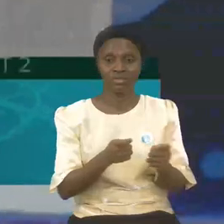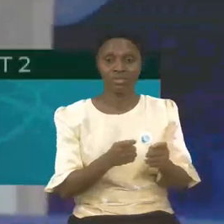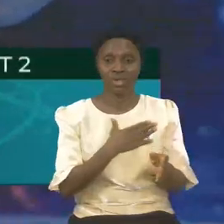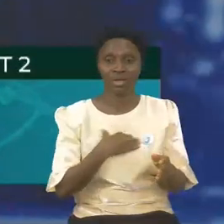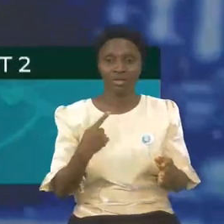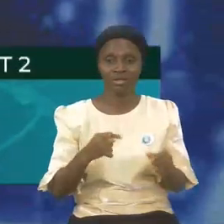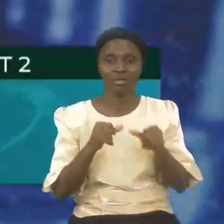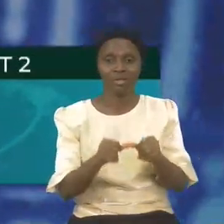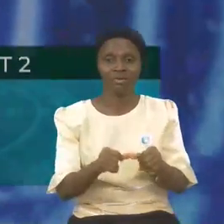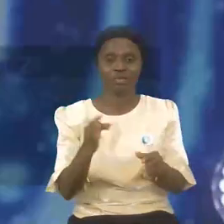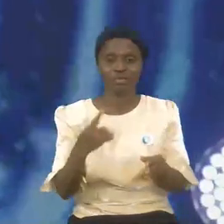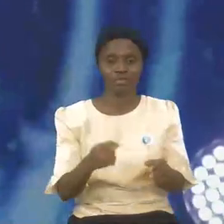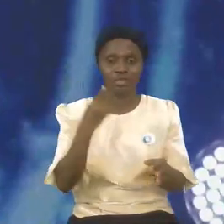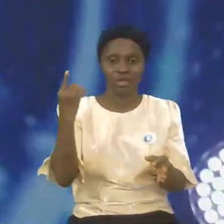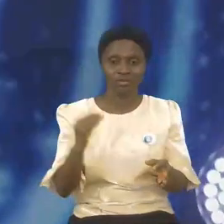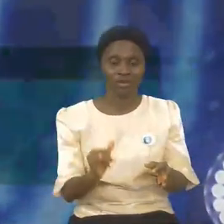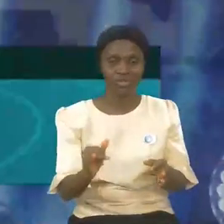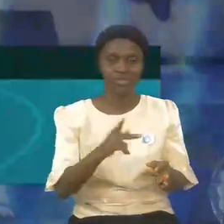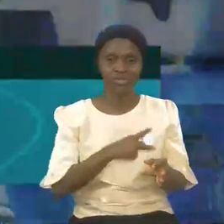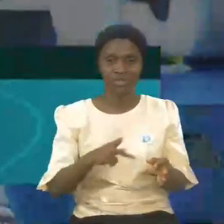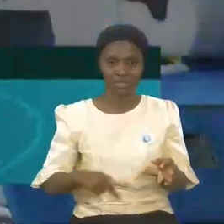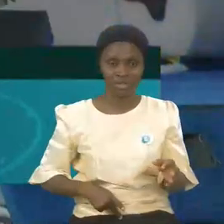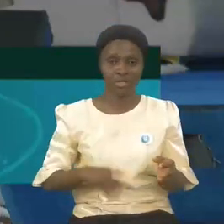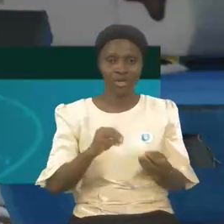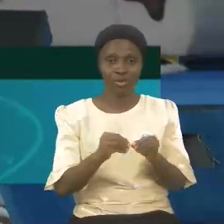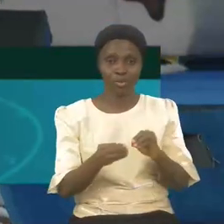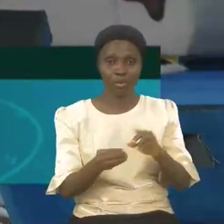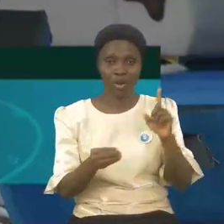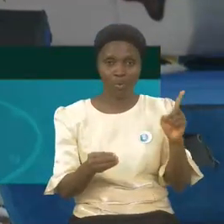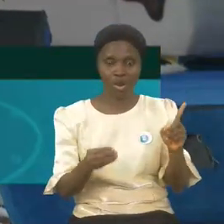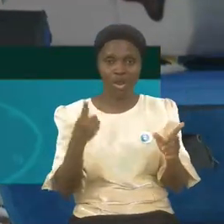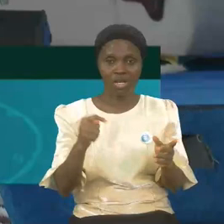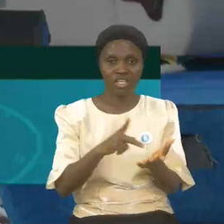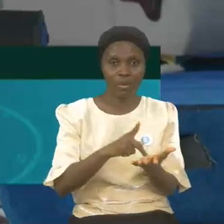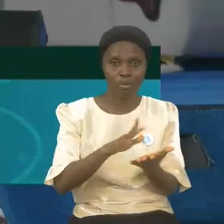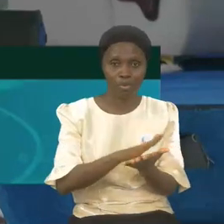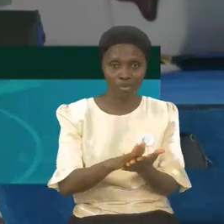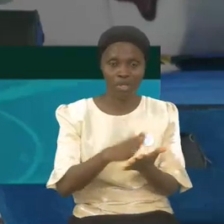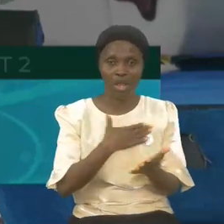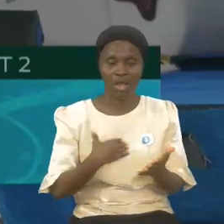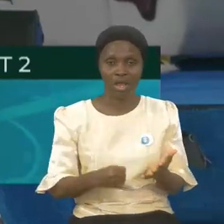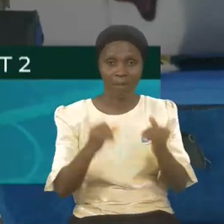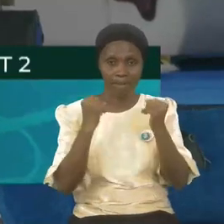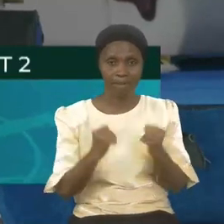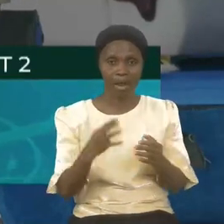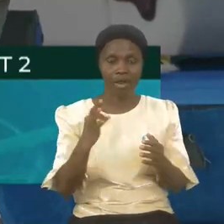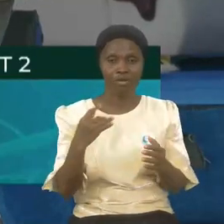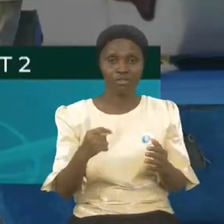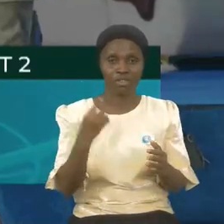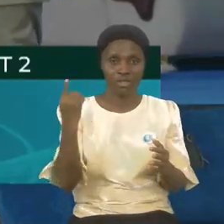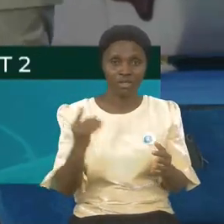la préminence et la permanence du Roi éternel voyez le numéro la piscine